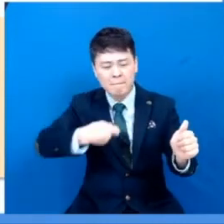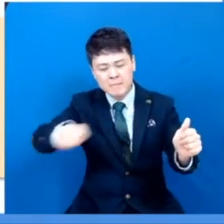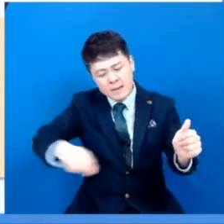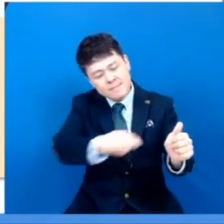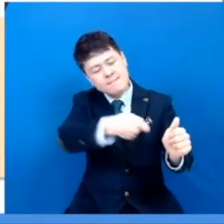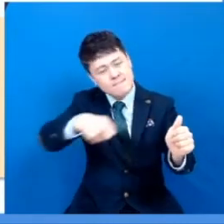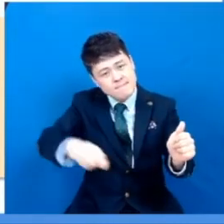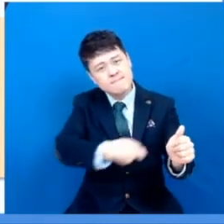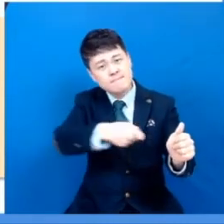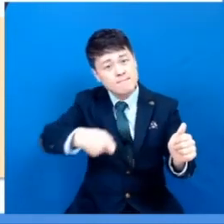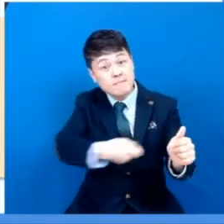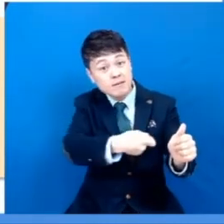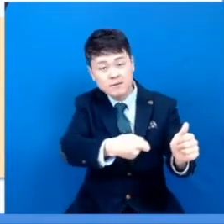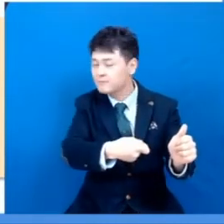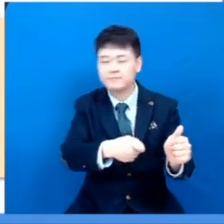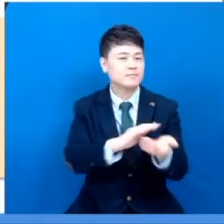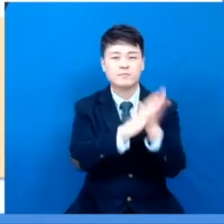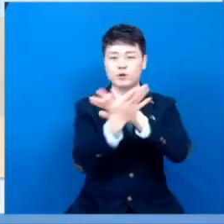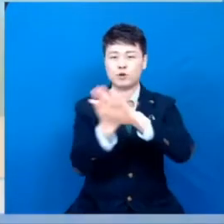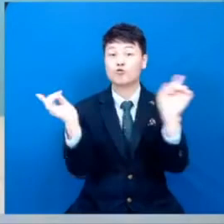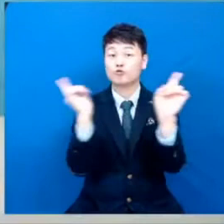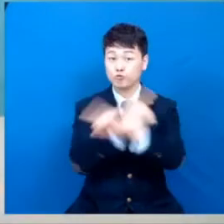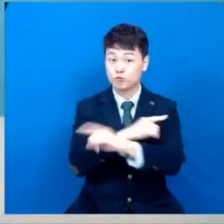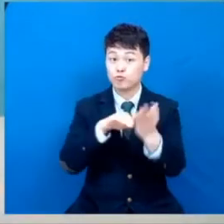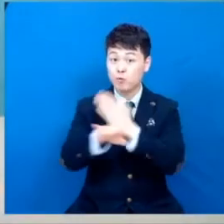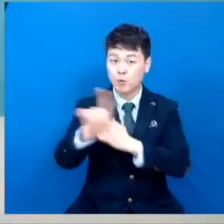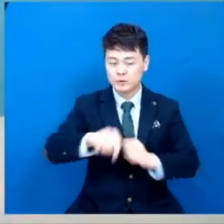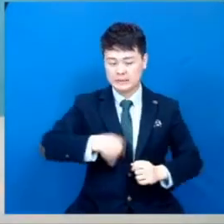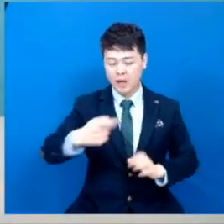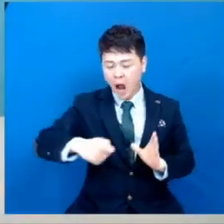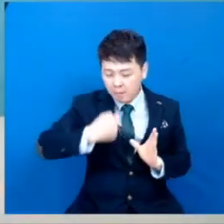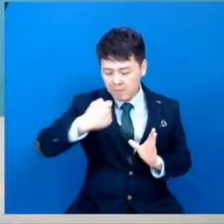스스로 식사를 하는 횟수가 증가하였습니다